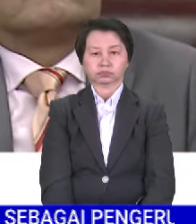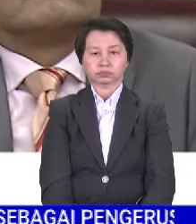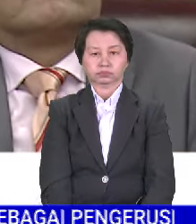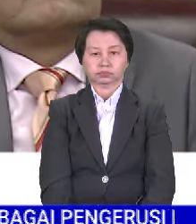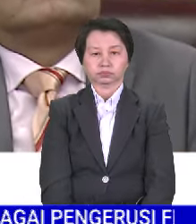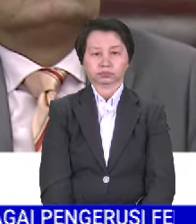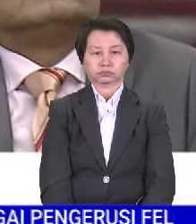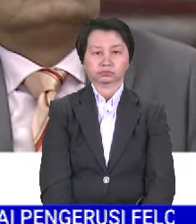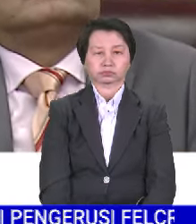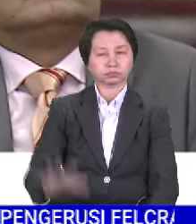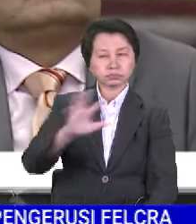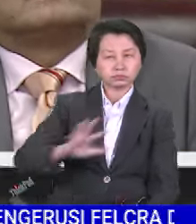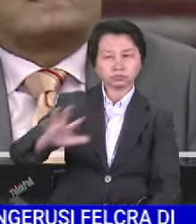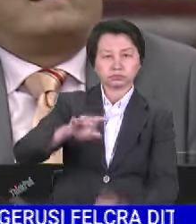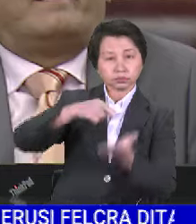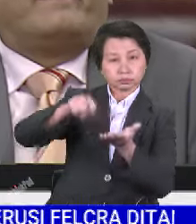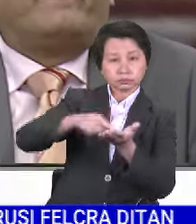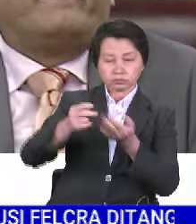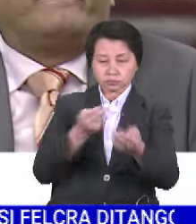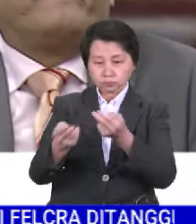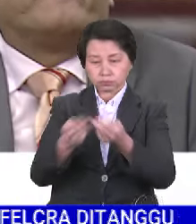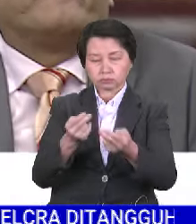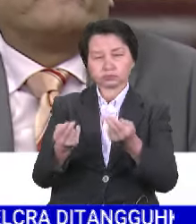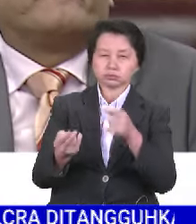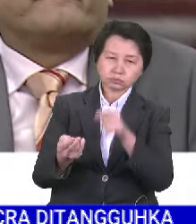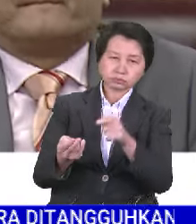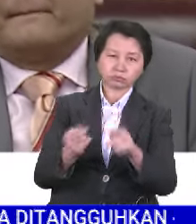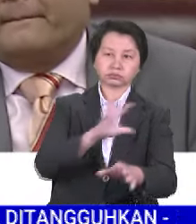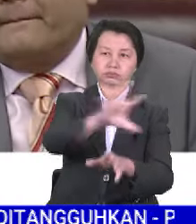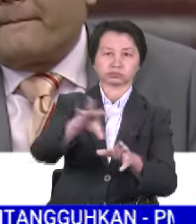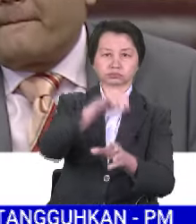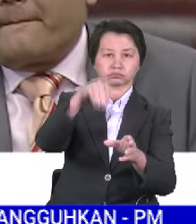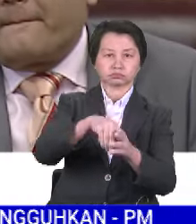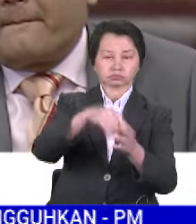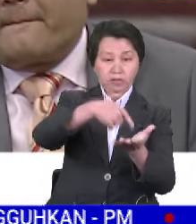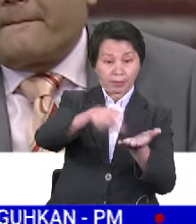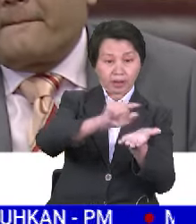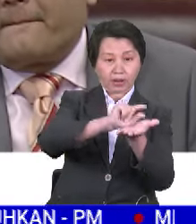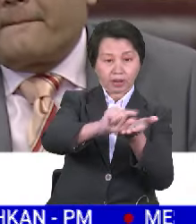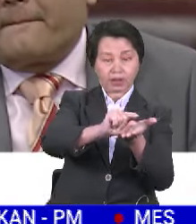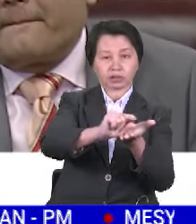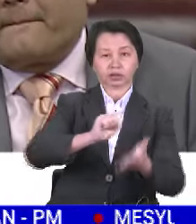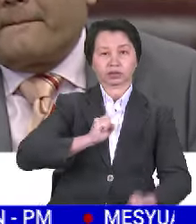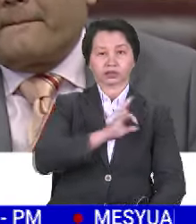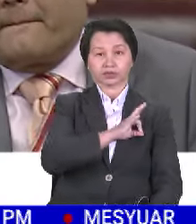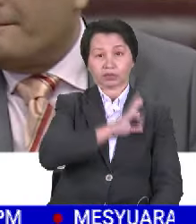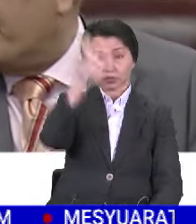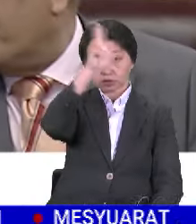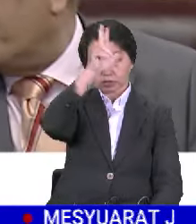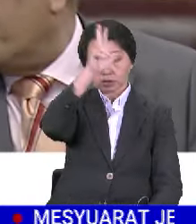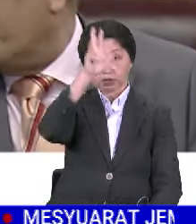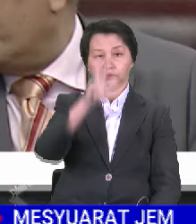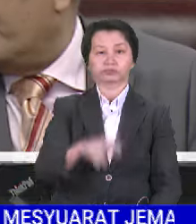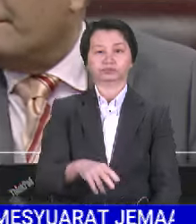kebajikan anggaran perbelanjaan mengurus ini antaranya merangkumi bayaran gaji P penjawat Awam